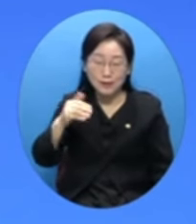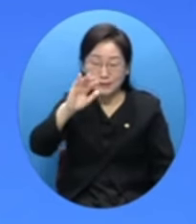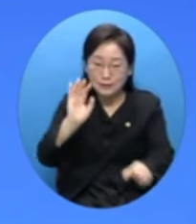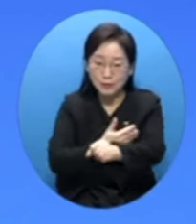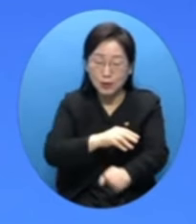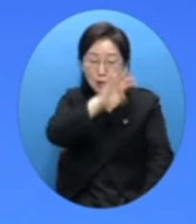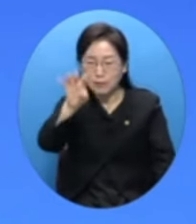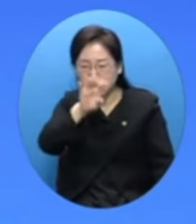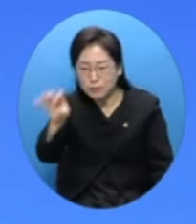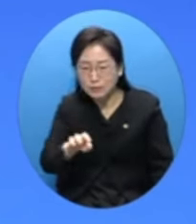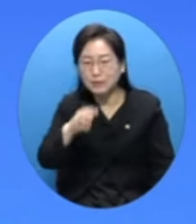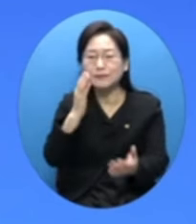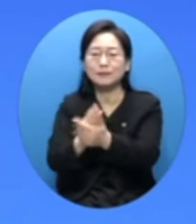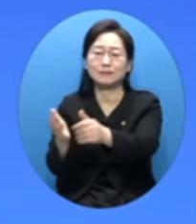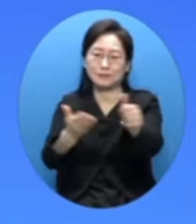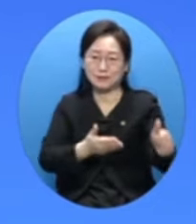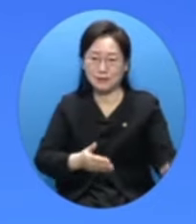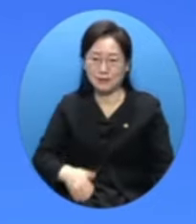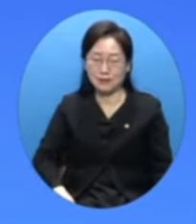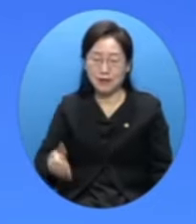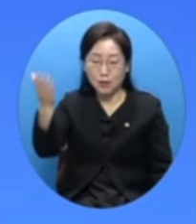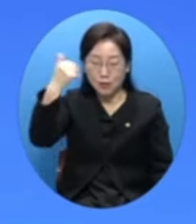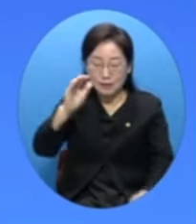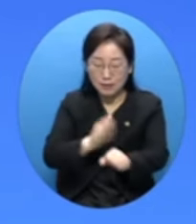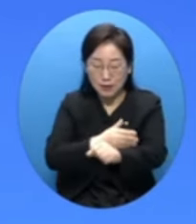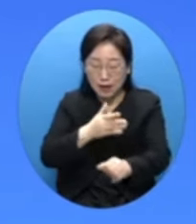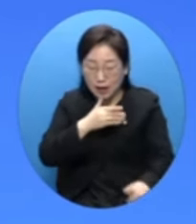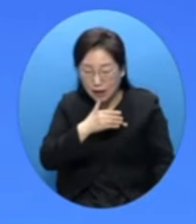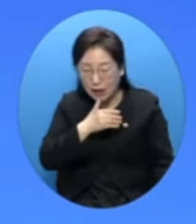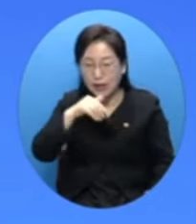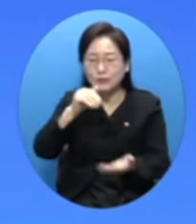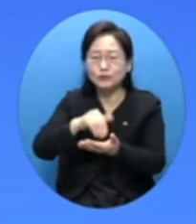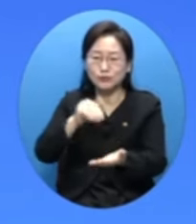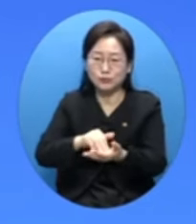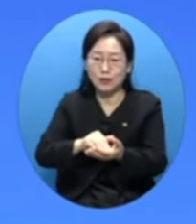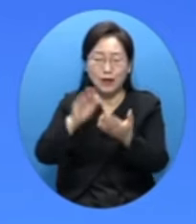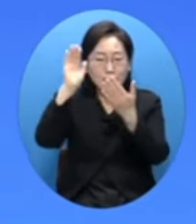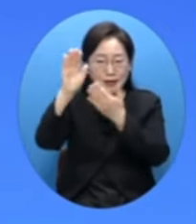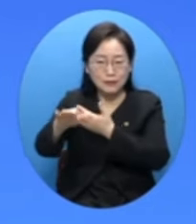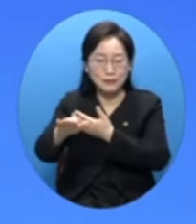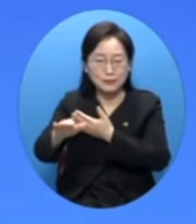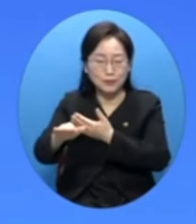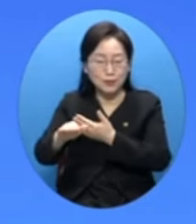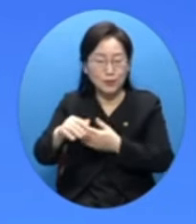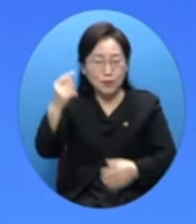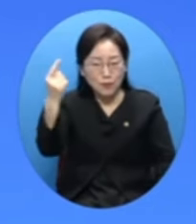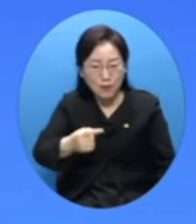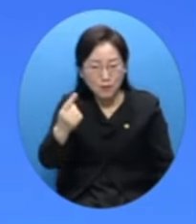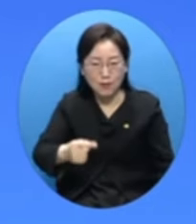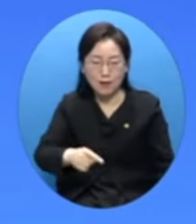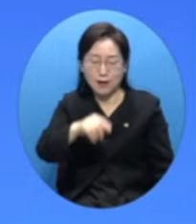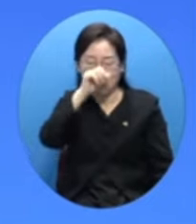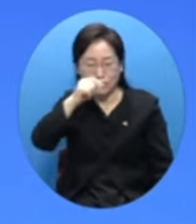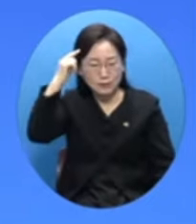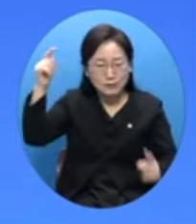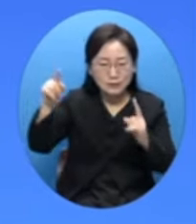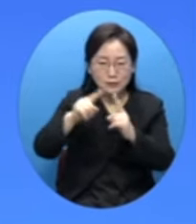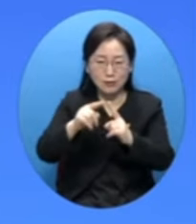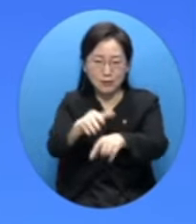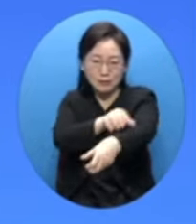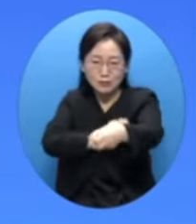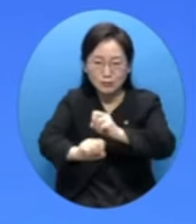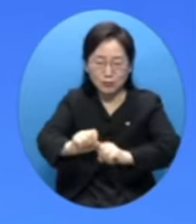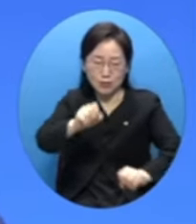되기를 바랍니다. 과거의 잘못을 뉘우치고 다가오는 일을 향하여 가장 긍정적이고 적극적이고 생산적이고 창조적인